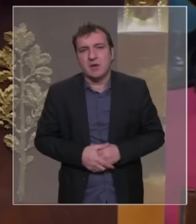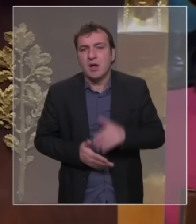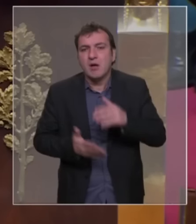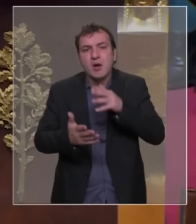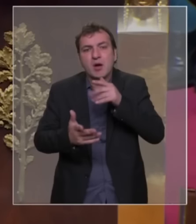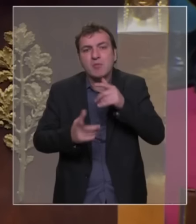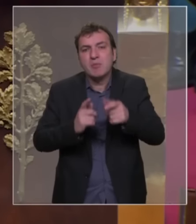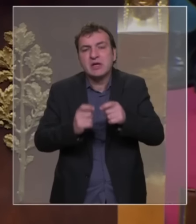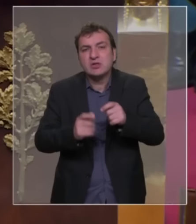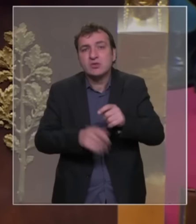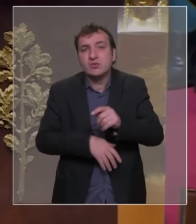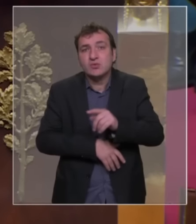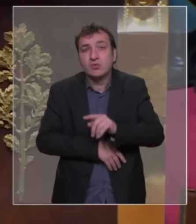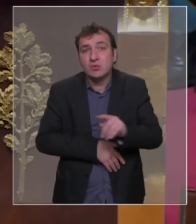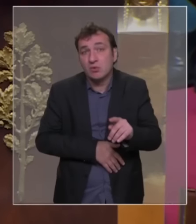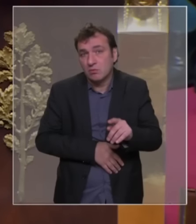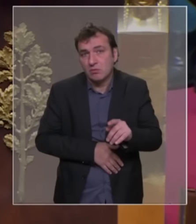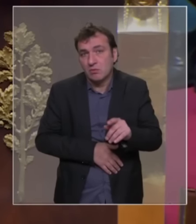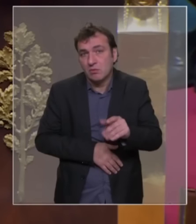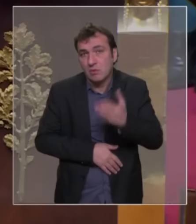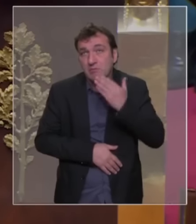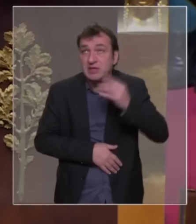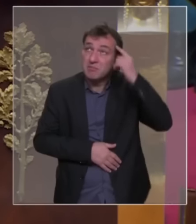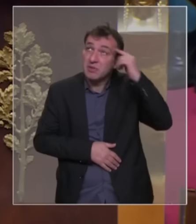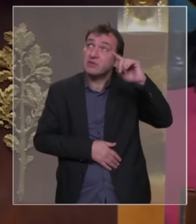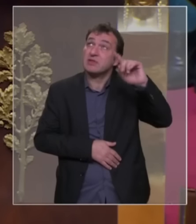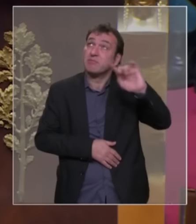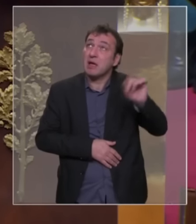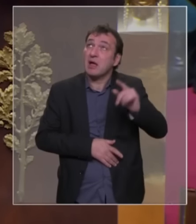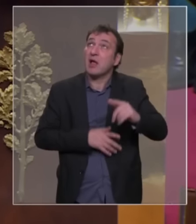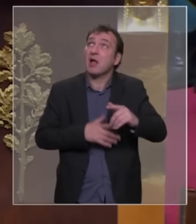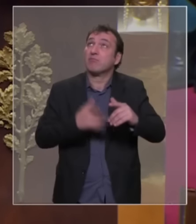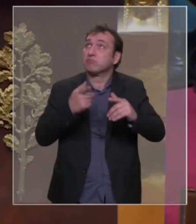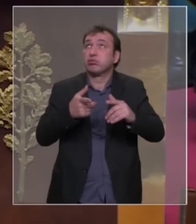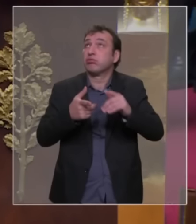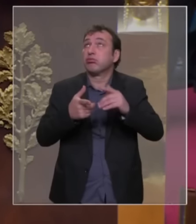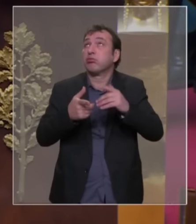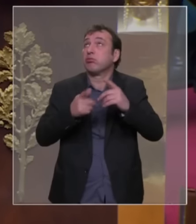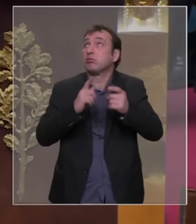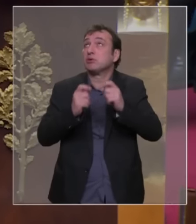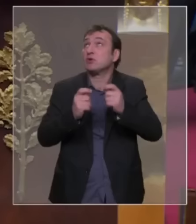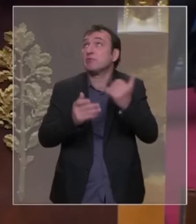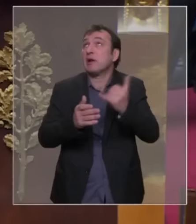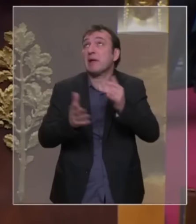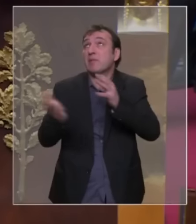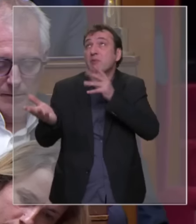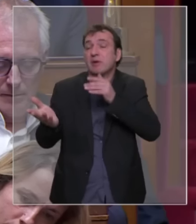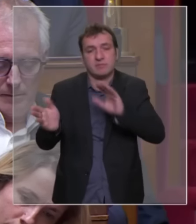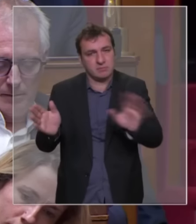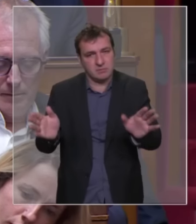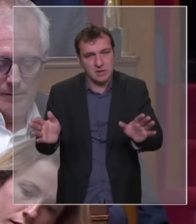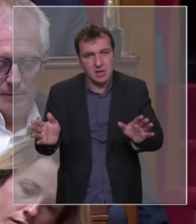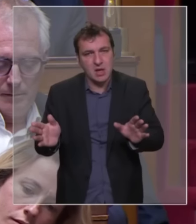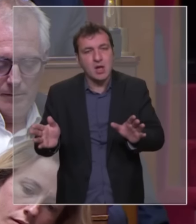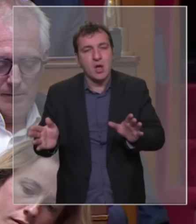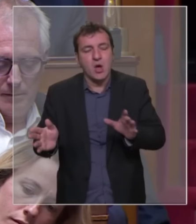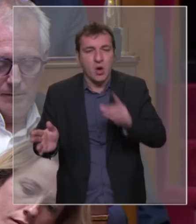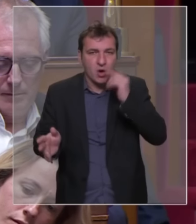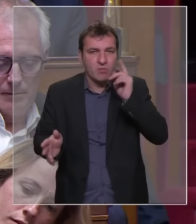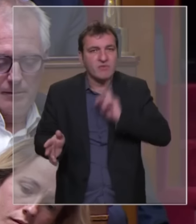aussi longtemps qu'il n'y a pas de fatalisme. Et moi, je pense que les hommes et les femmes politiques que nous sommes n'ont pas le droit en ce moment